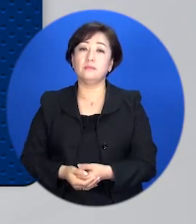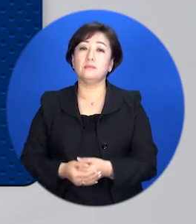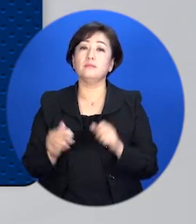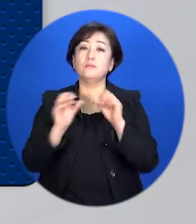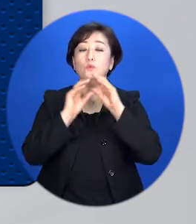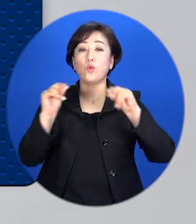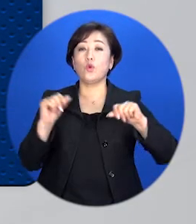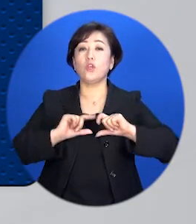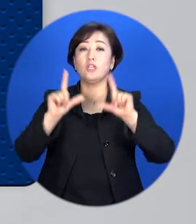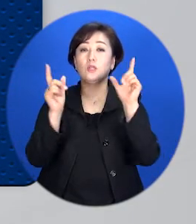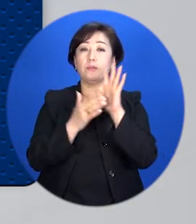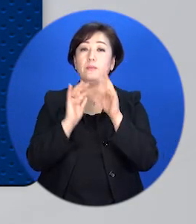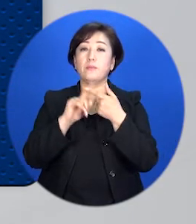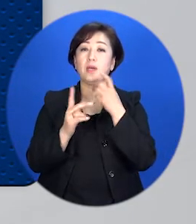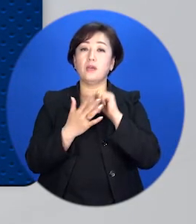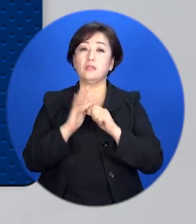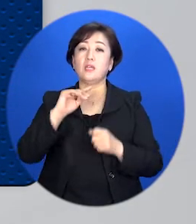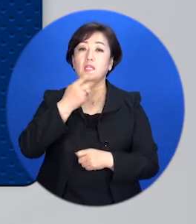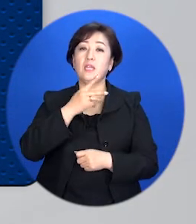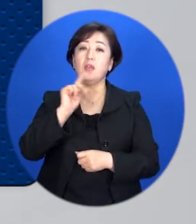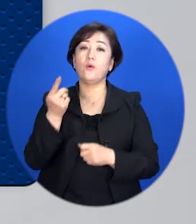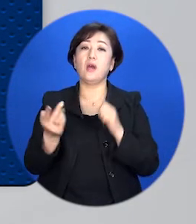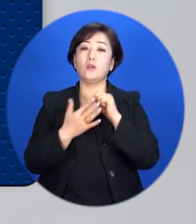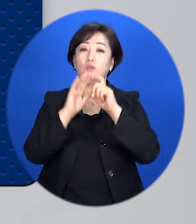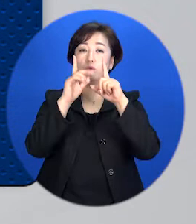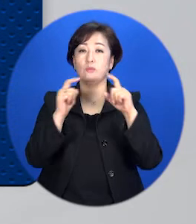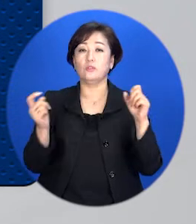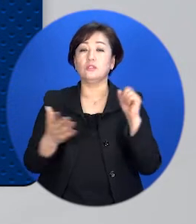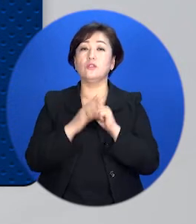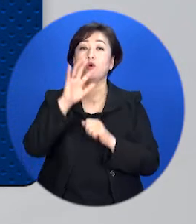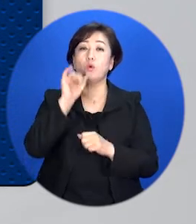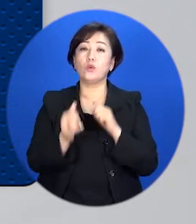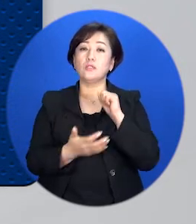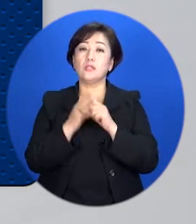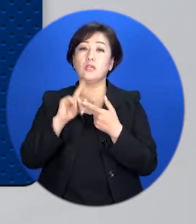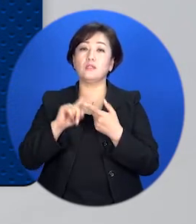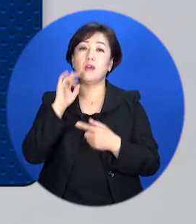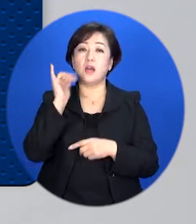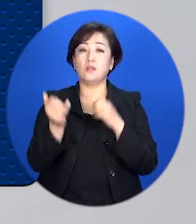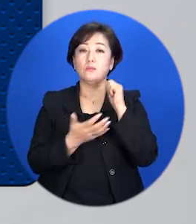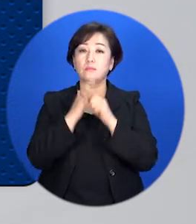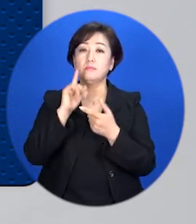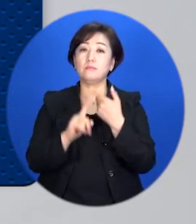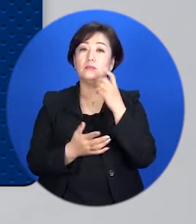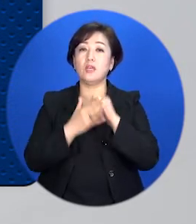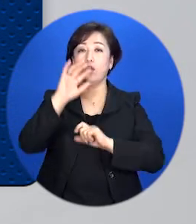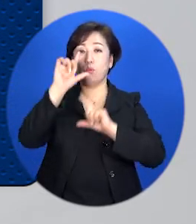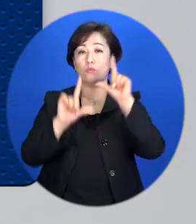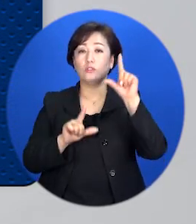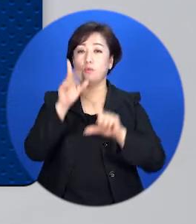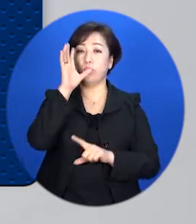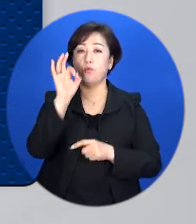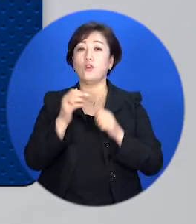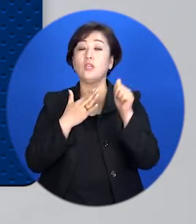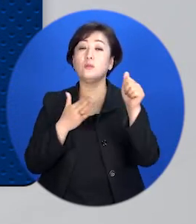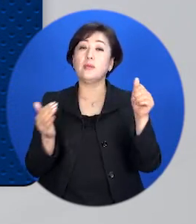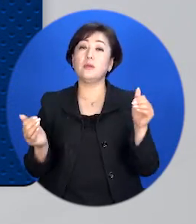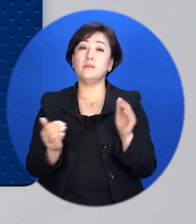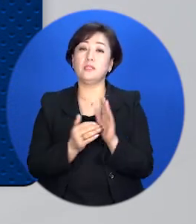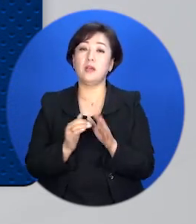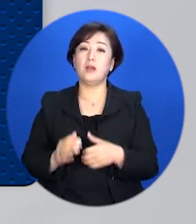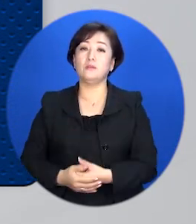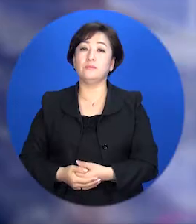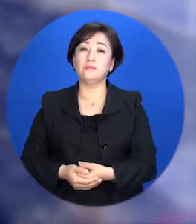매주 토요일마다 열리는 태화루 누각 상설 공연 풍류극장에서 아름다움과 신명을 만끽해 보시기 바랍니다.